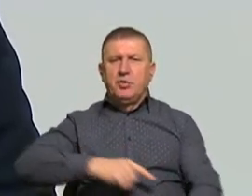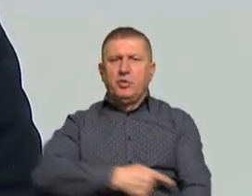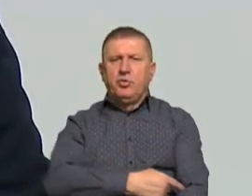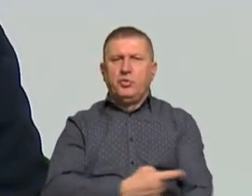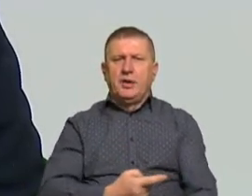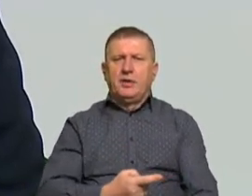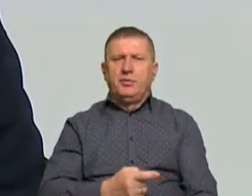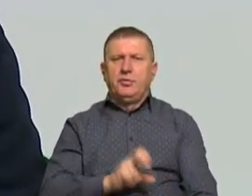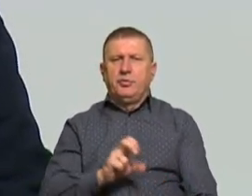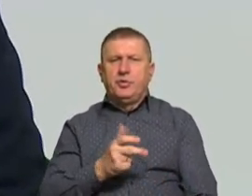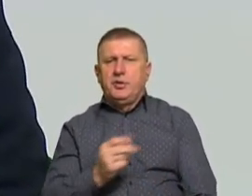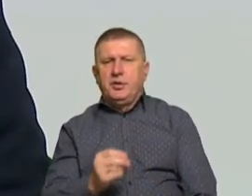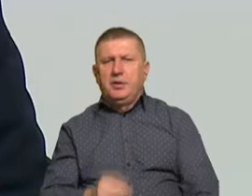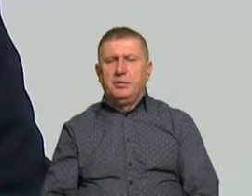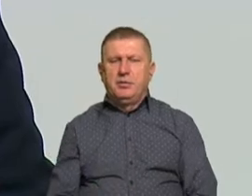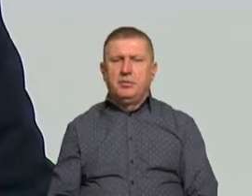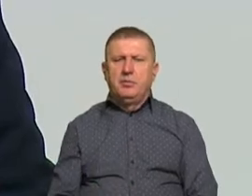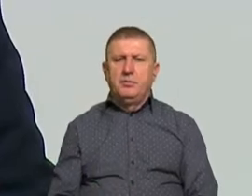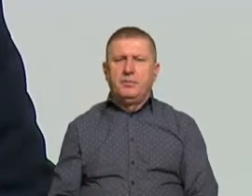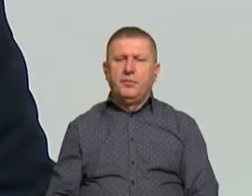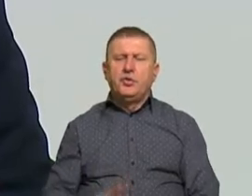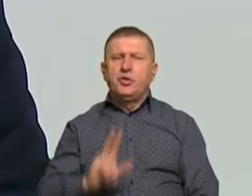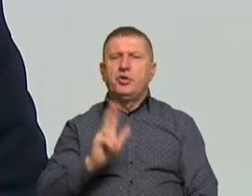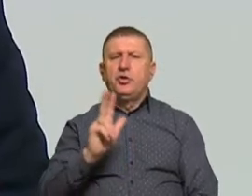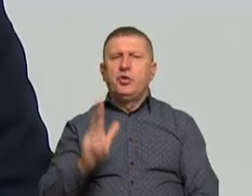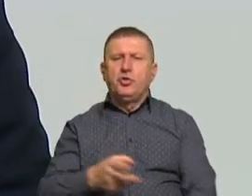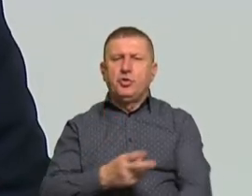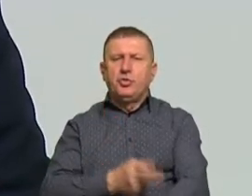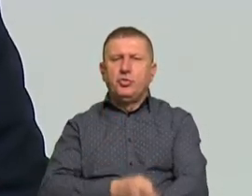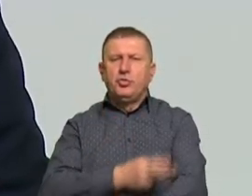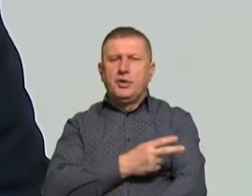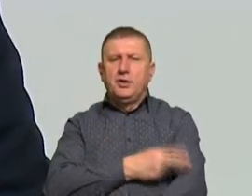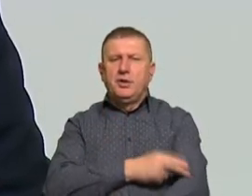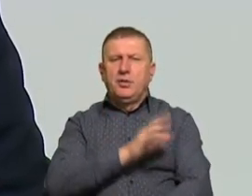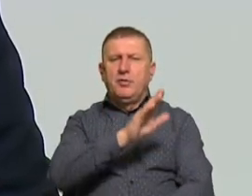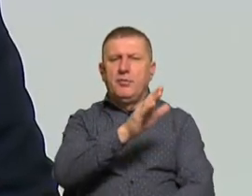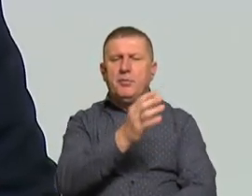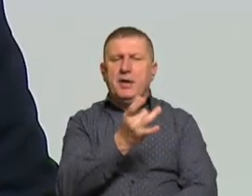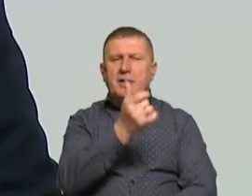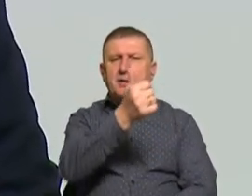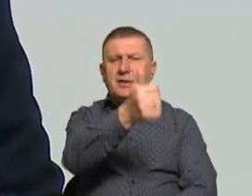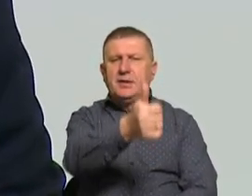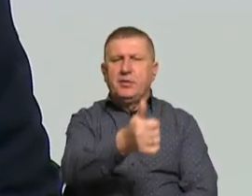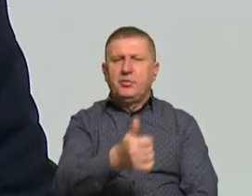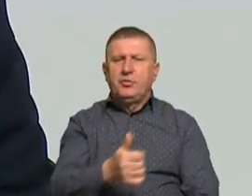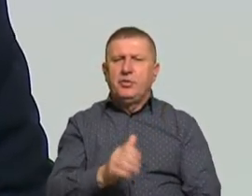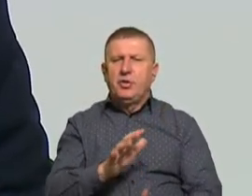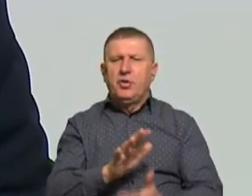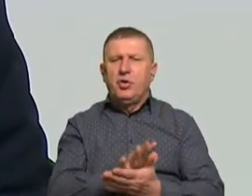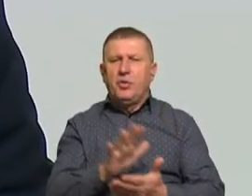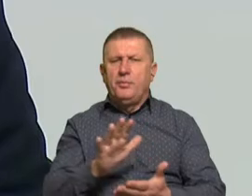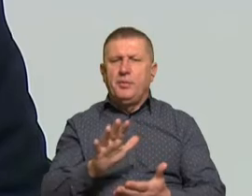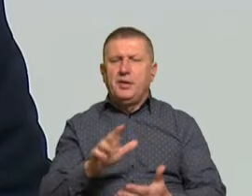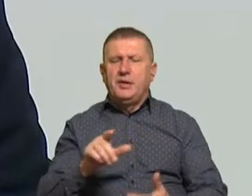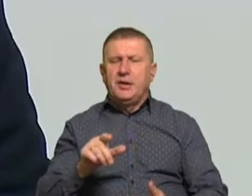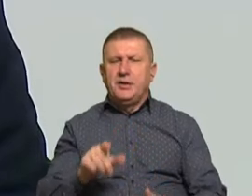sprawie prowadzone, czy nie? Czy ktoś z urzędników miejskich ma postawione zarzuty? Opinia